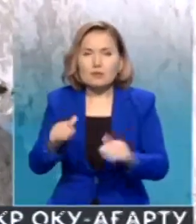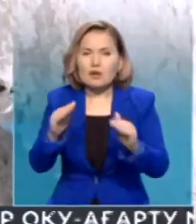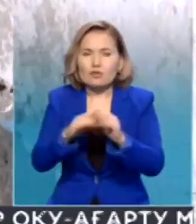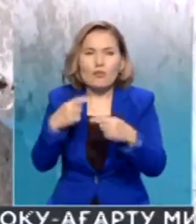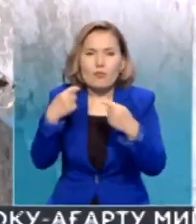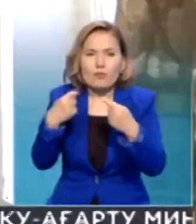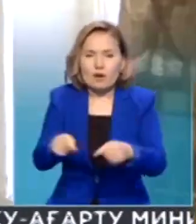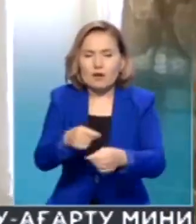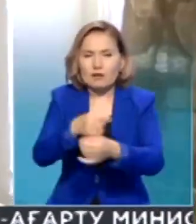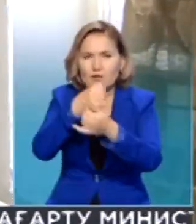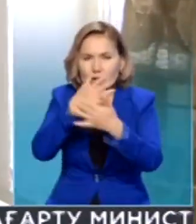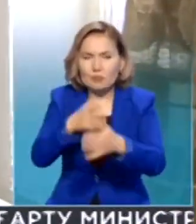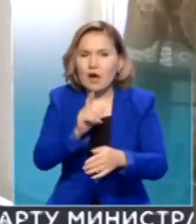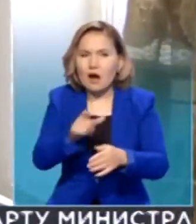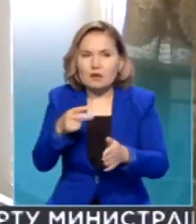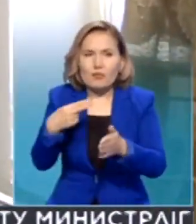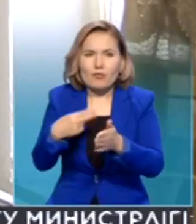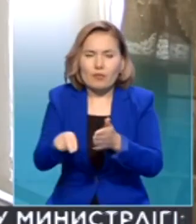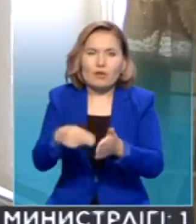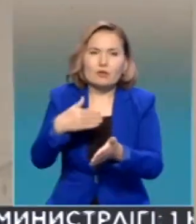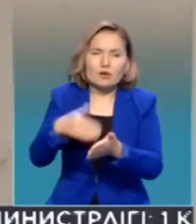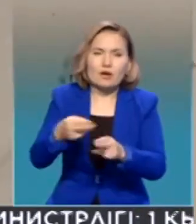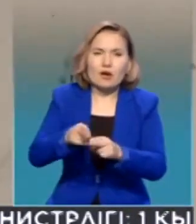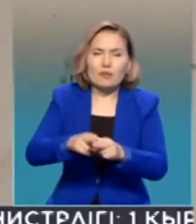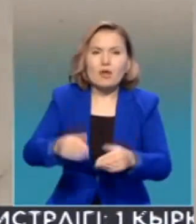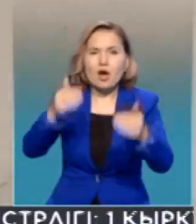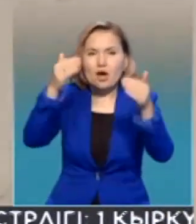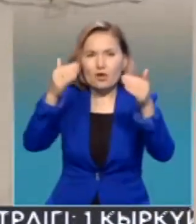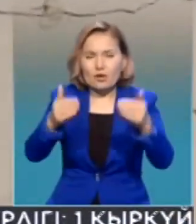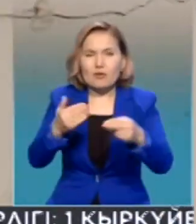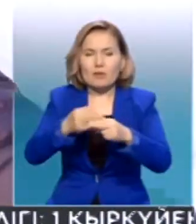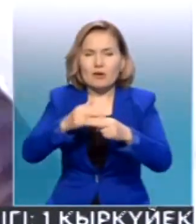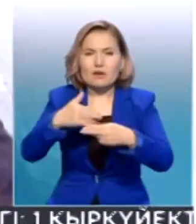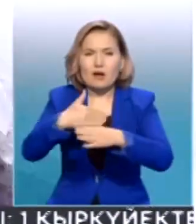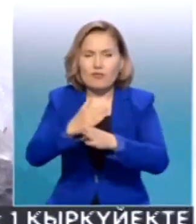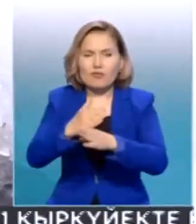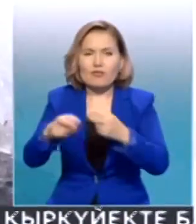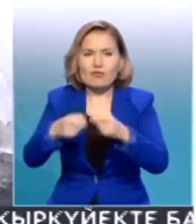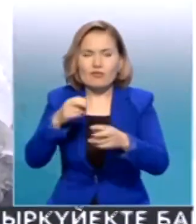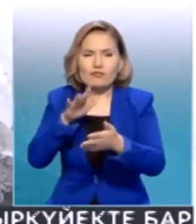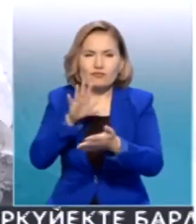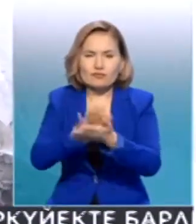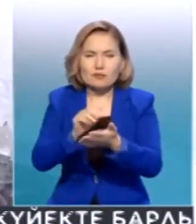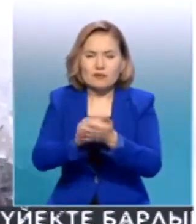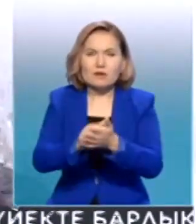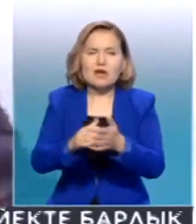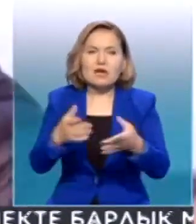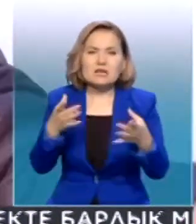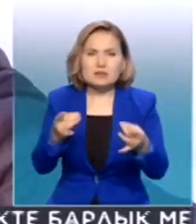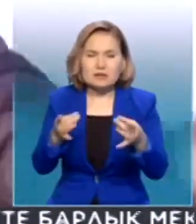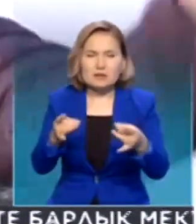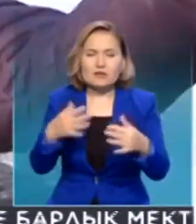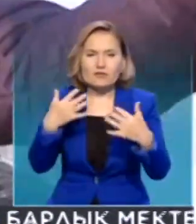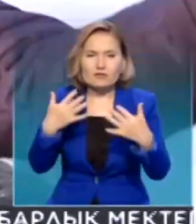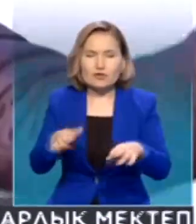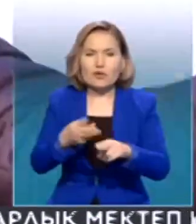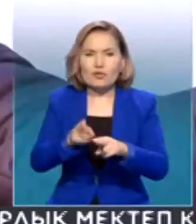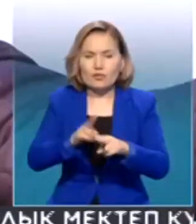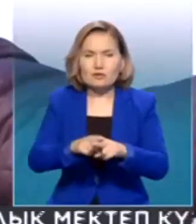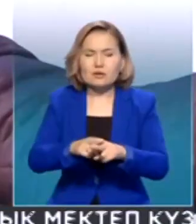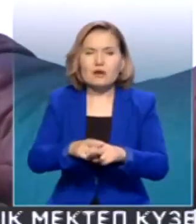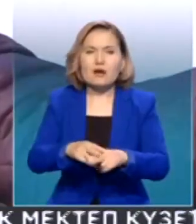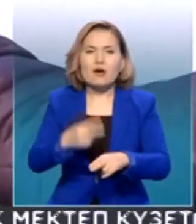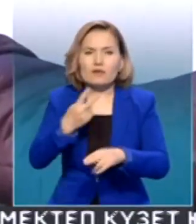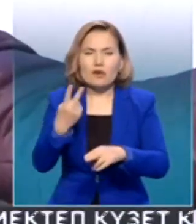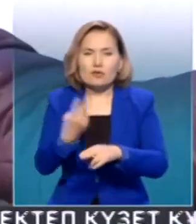үйді жөндеу мүмкін емес. Іргетасы сыз тартып, қабырғалары үгітіліп жатыр. Сырыстан, жаңбырдан құлап, мынау екінші салынған